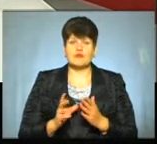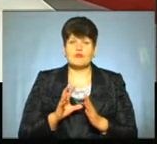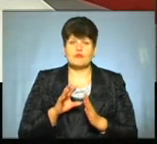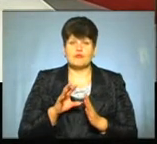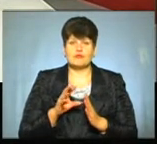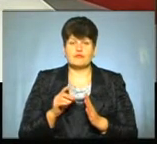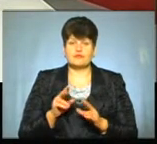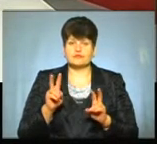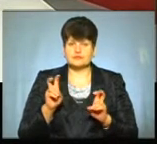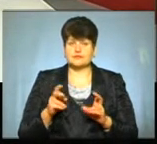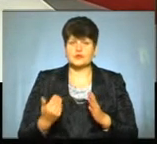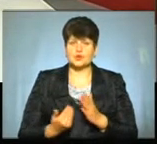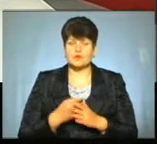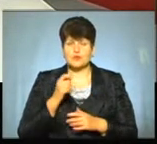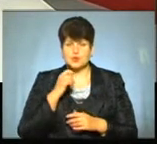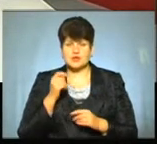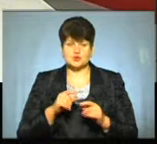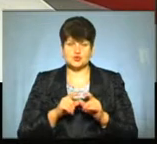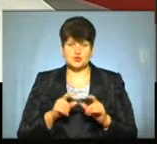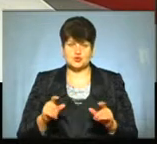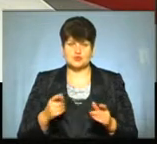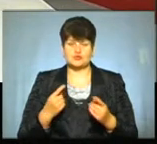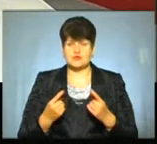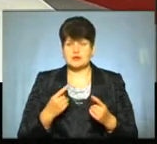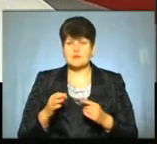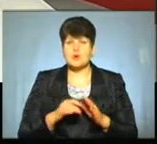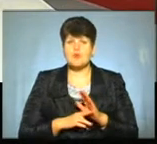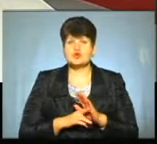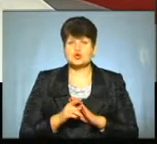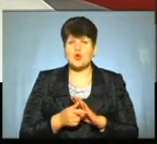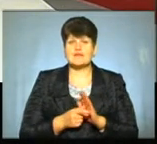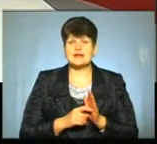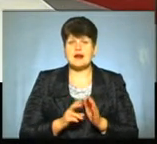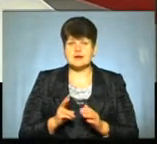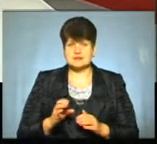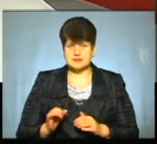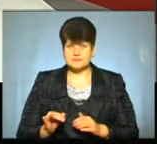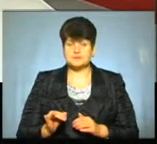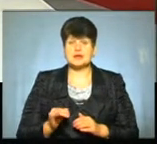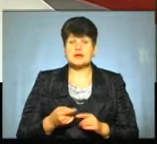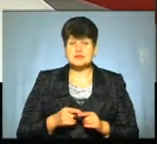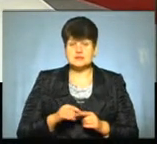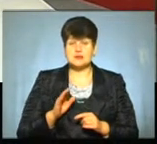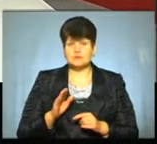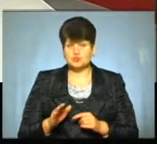нової української школи. Ну, скажімо, якщо це йде мова про початкову школу, про початкові класи. Ну, і